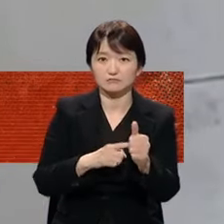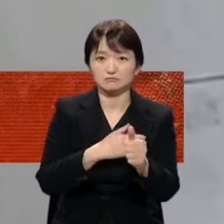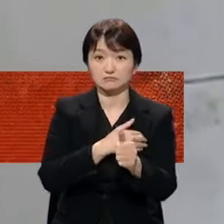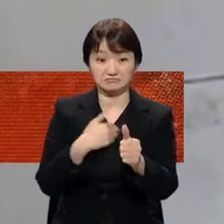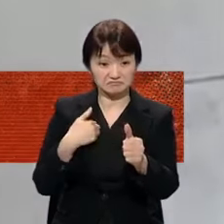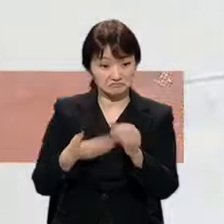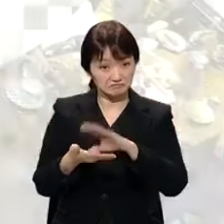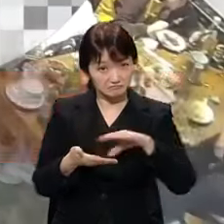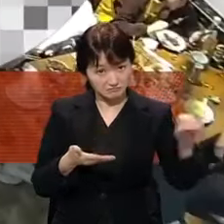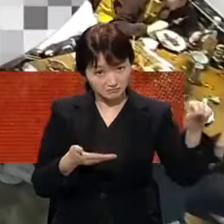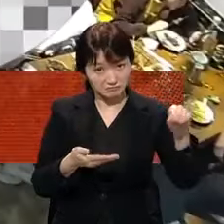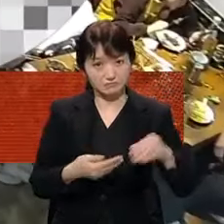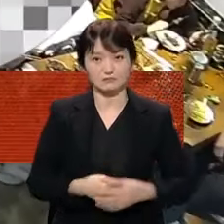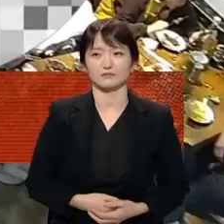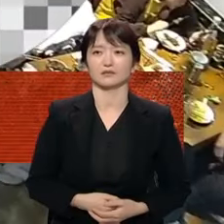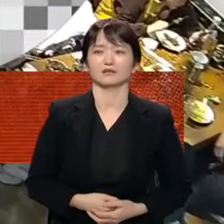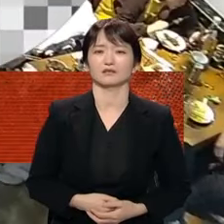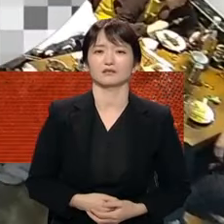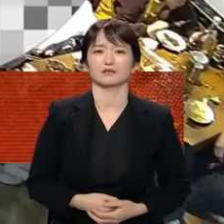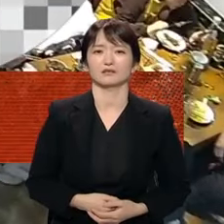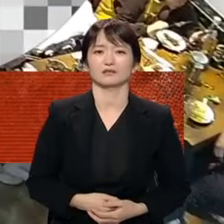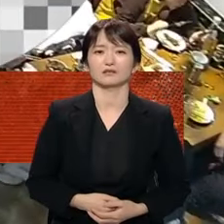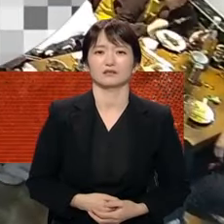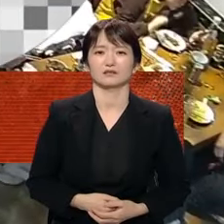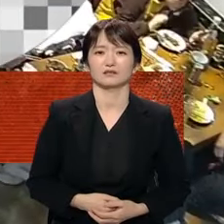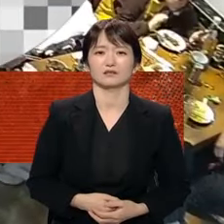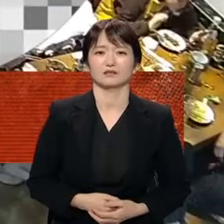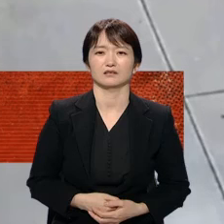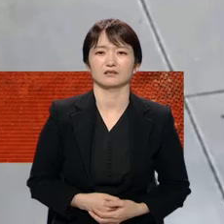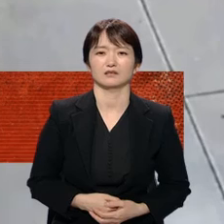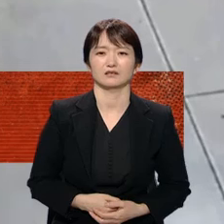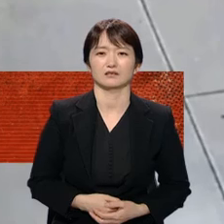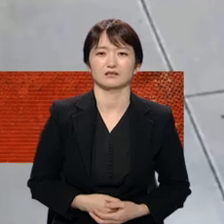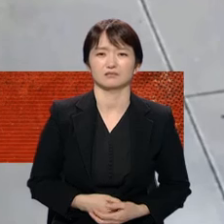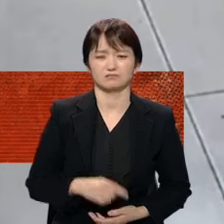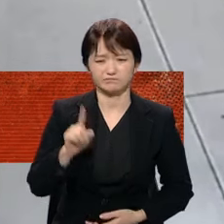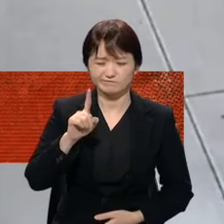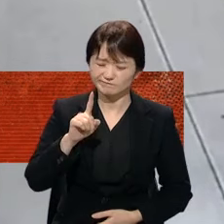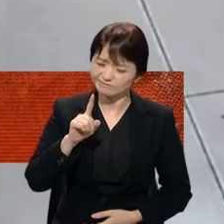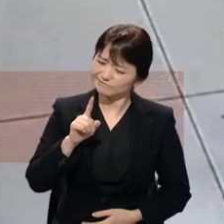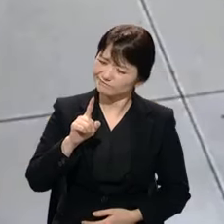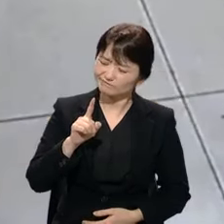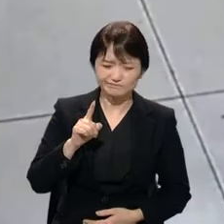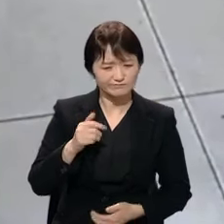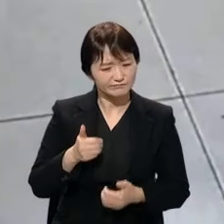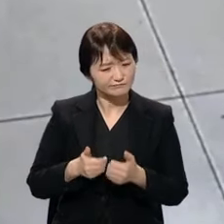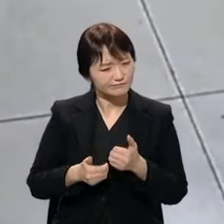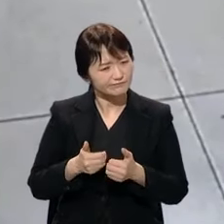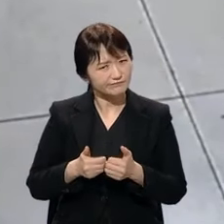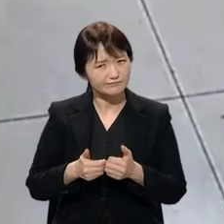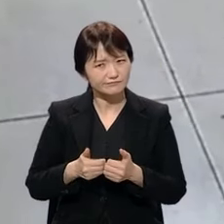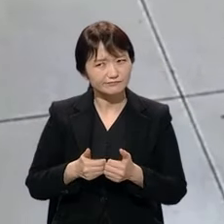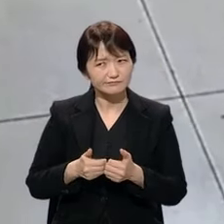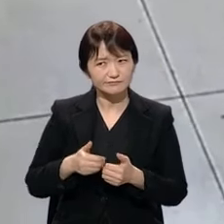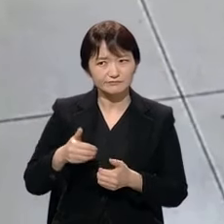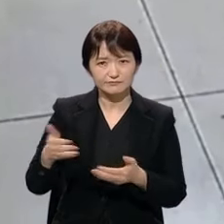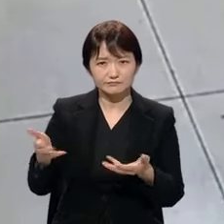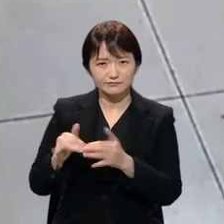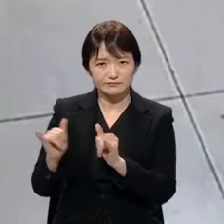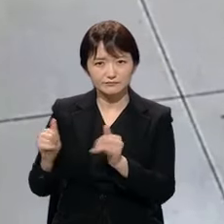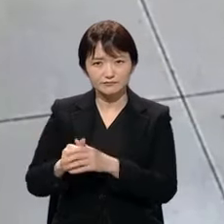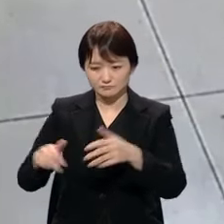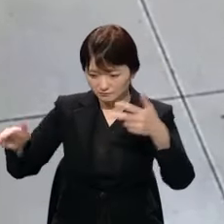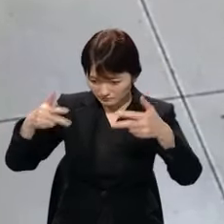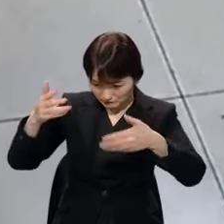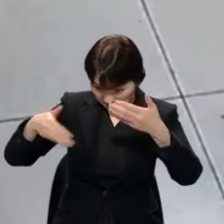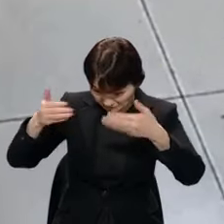당당하게 식당을 떠났다고 합니다. 아니, 할 거면 머리털을 뽑든가. 근데 뭔가 이상하잖아요. 뭔가 찝찝해서 식당 직원이